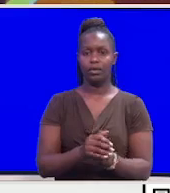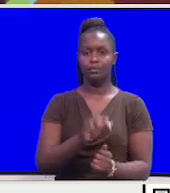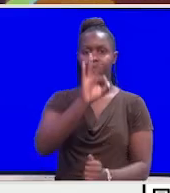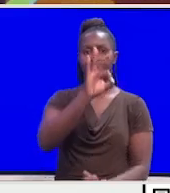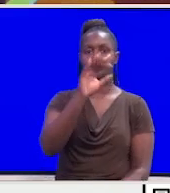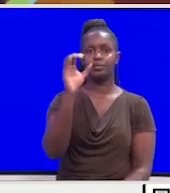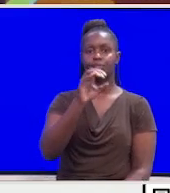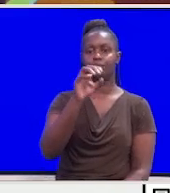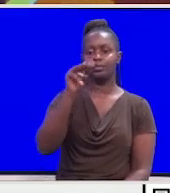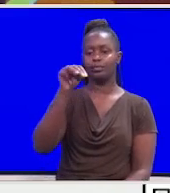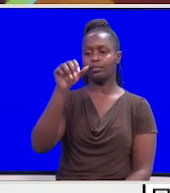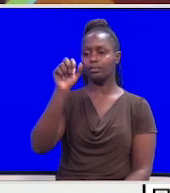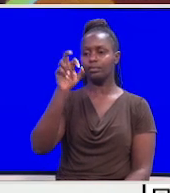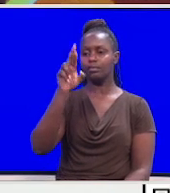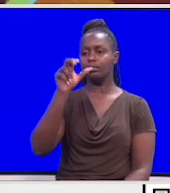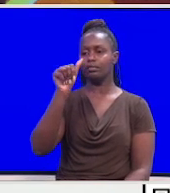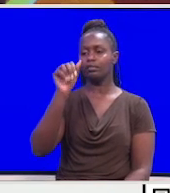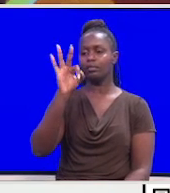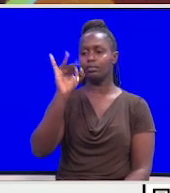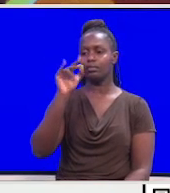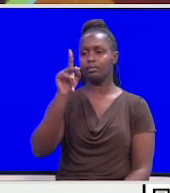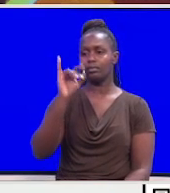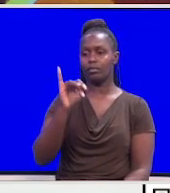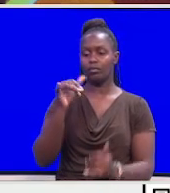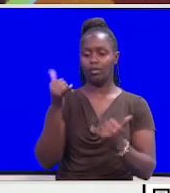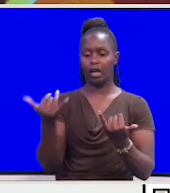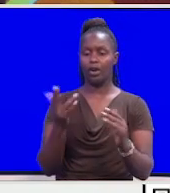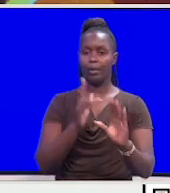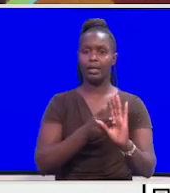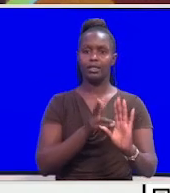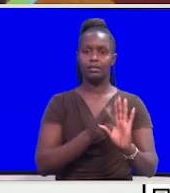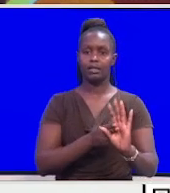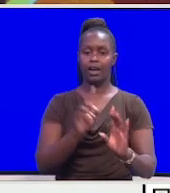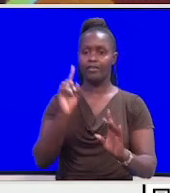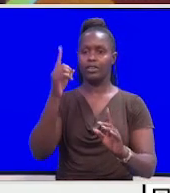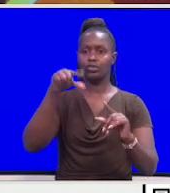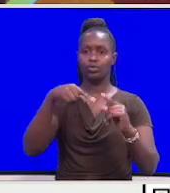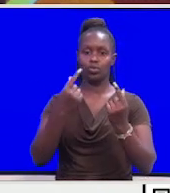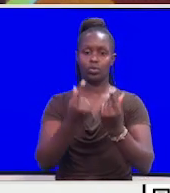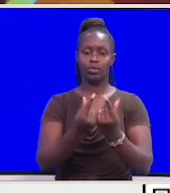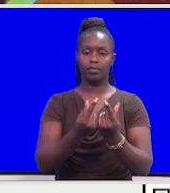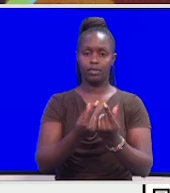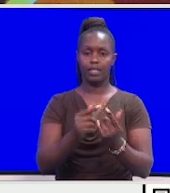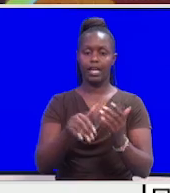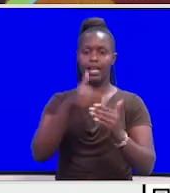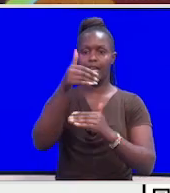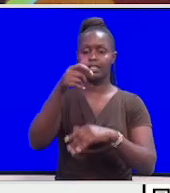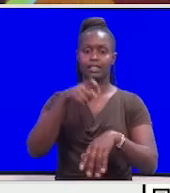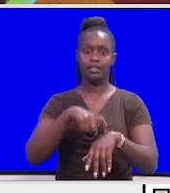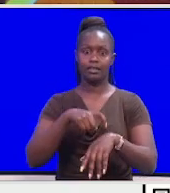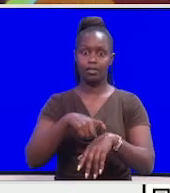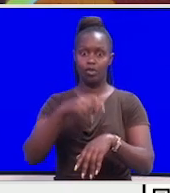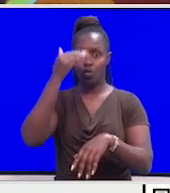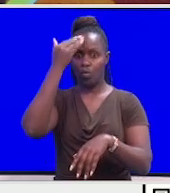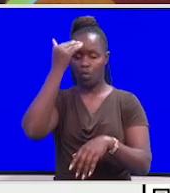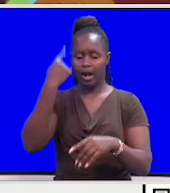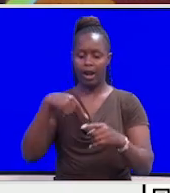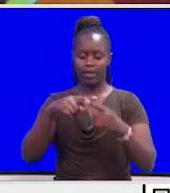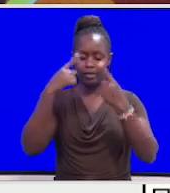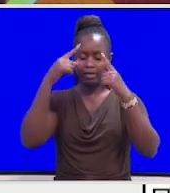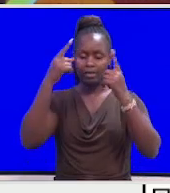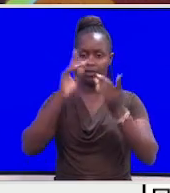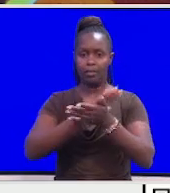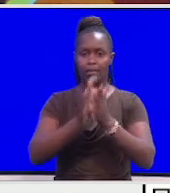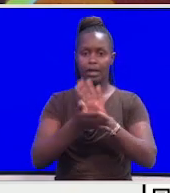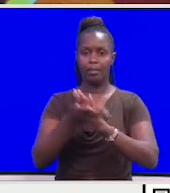Jikatia tiketi ya kushiriki kwenye ligi ya divisheni ya kwanza msimu ujao baada ya kuandikisha ushindi kwenye mechi za mchujo za kundi